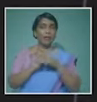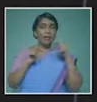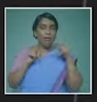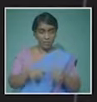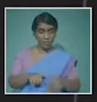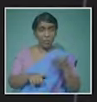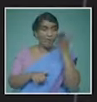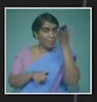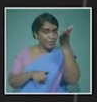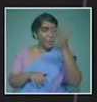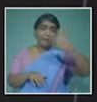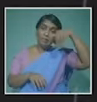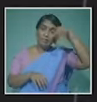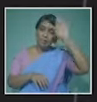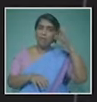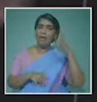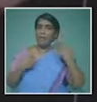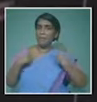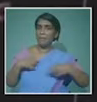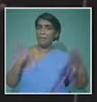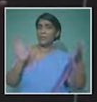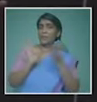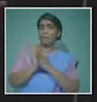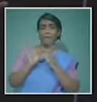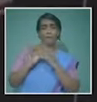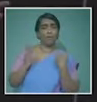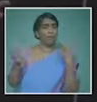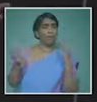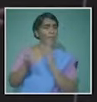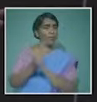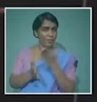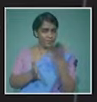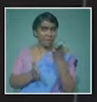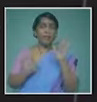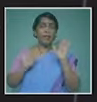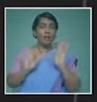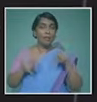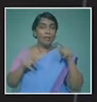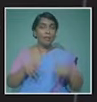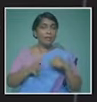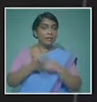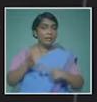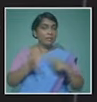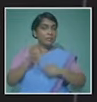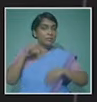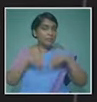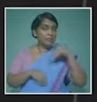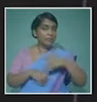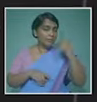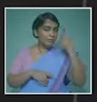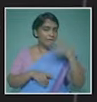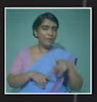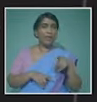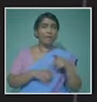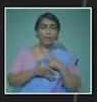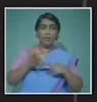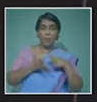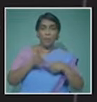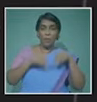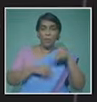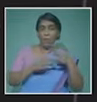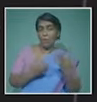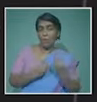தமிழர் தலைவர்களோடு யாழ்ப்பாணத்திலே போய் உண்டு மகிழ்ந்து விட்டு இன்று எங்களை வந்து நீங்கள் கைகாட்டி